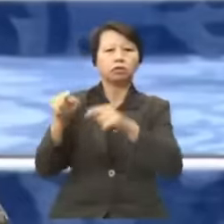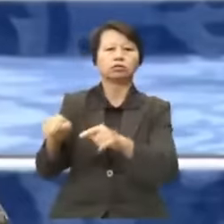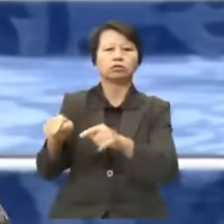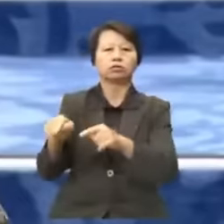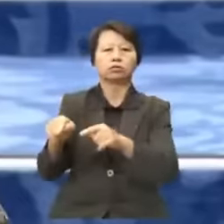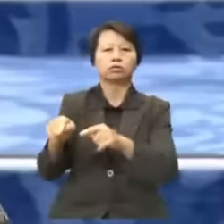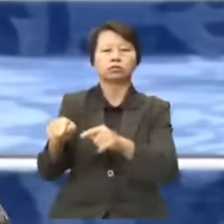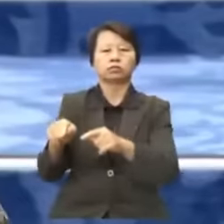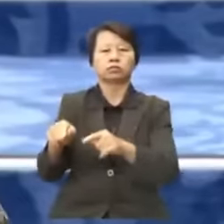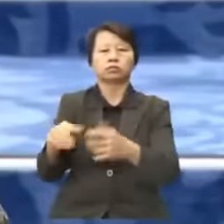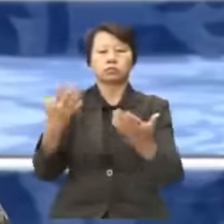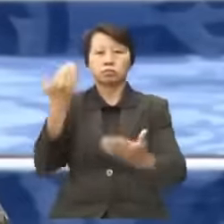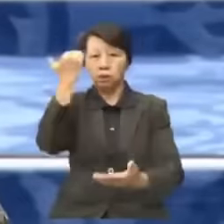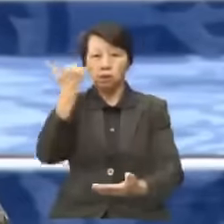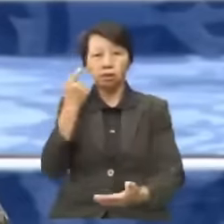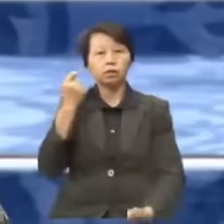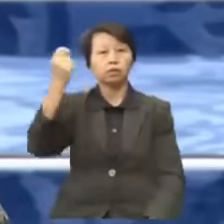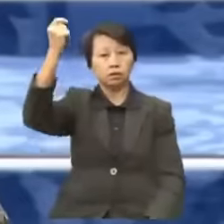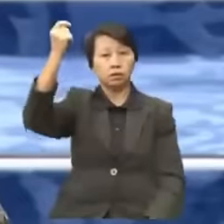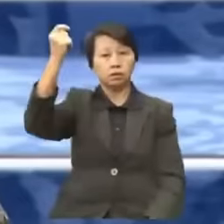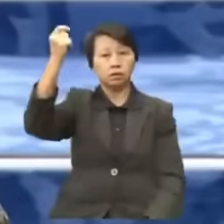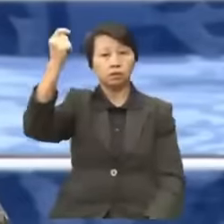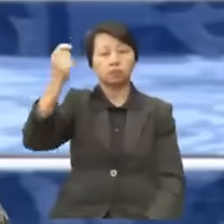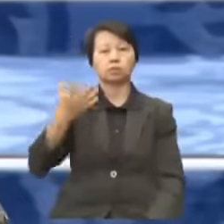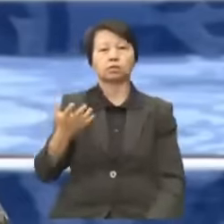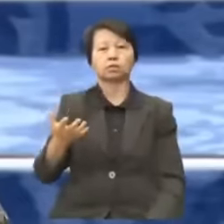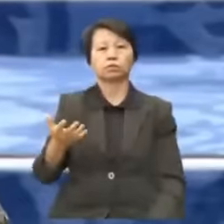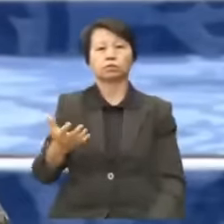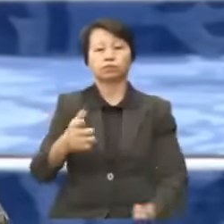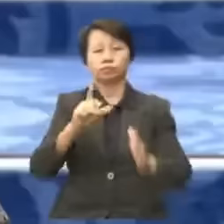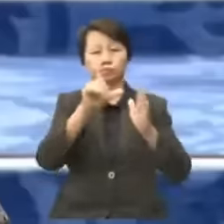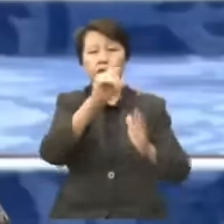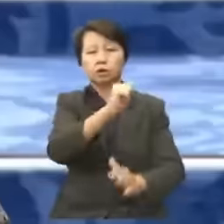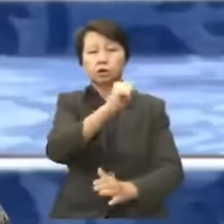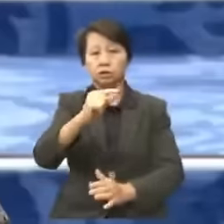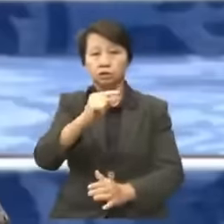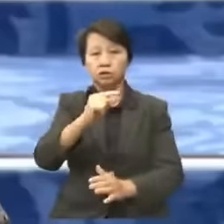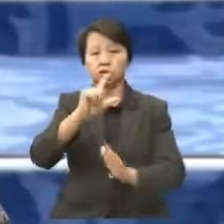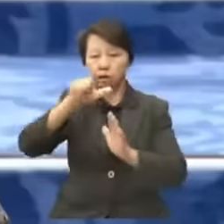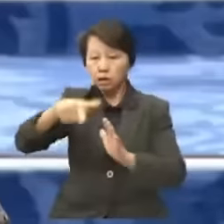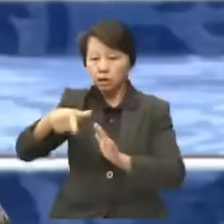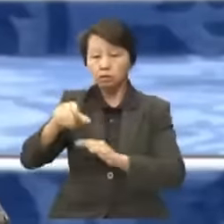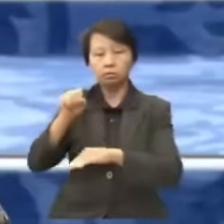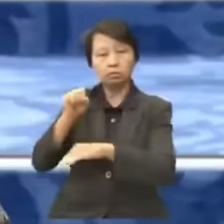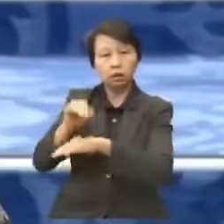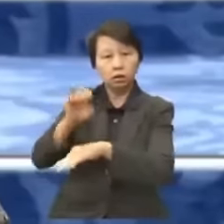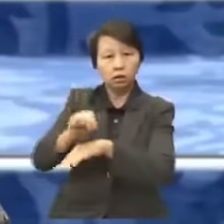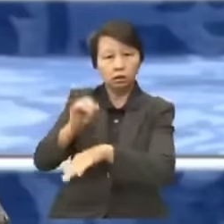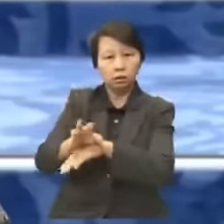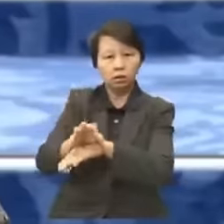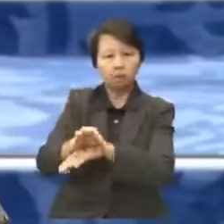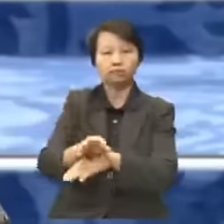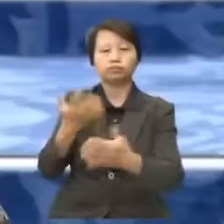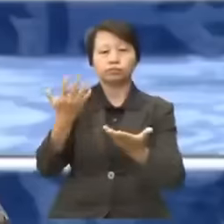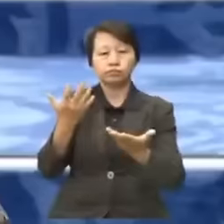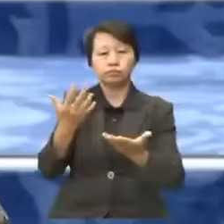itu Mahkamah tinggi peguam negara kemudian menasihati